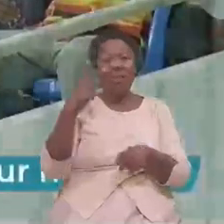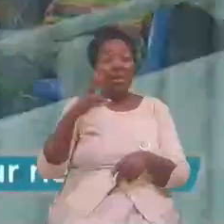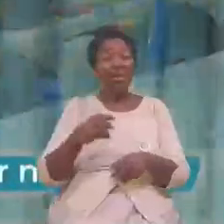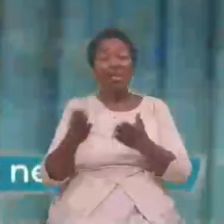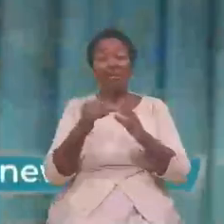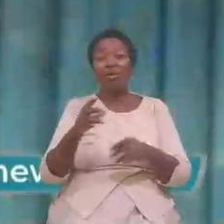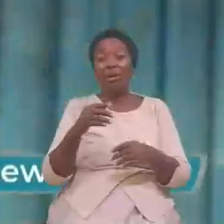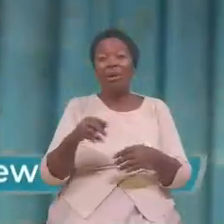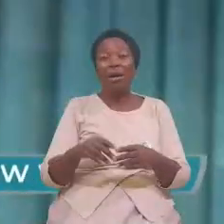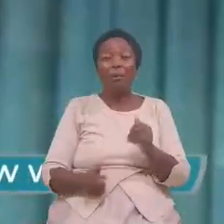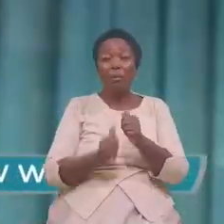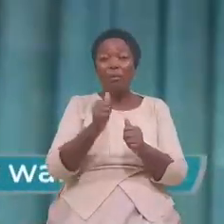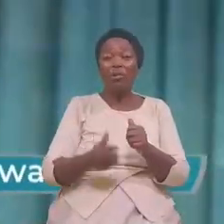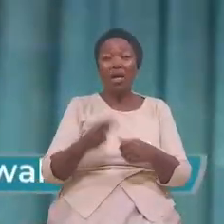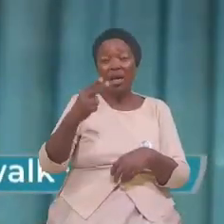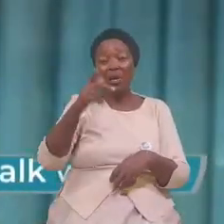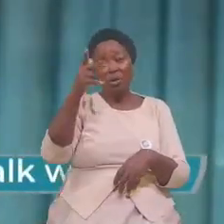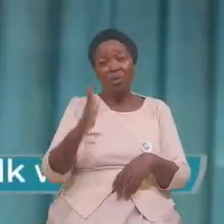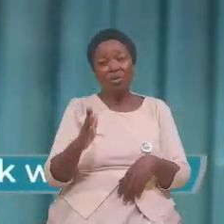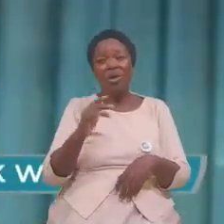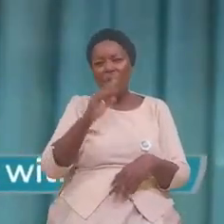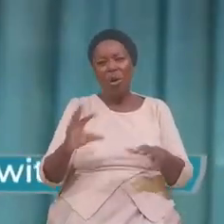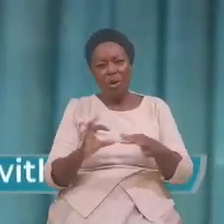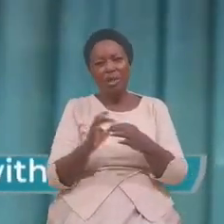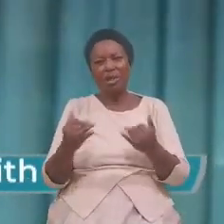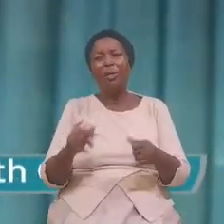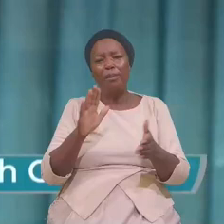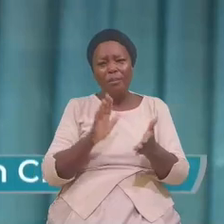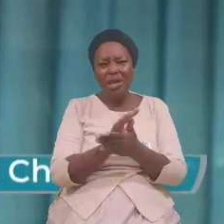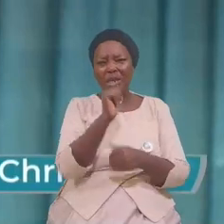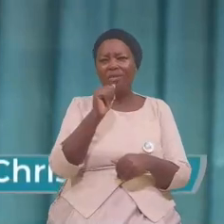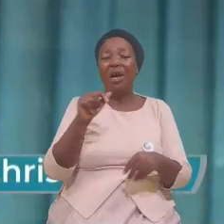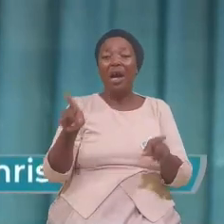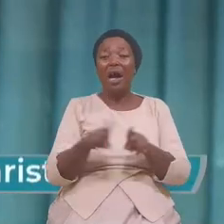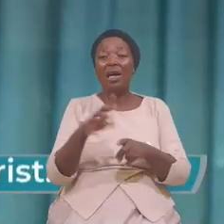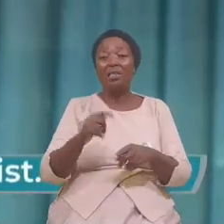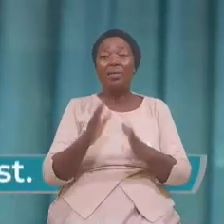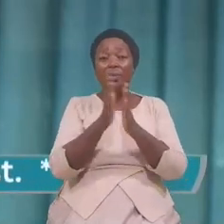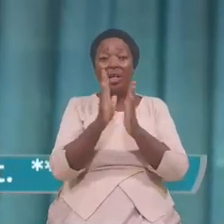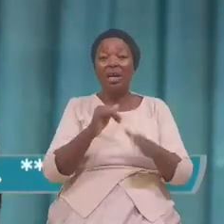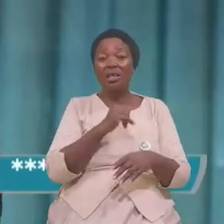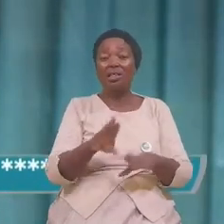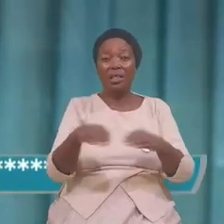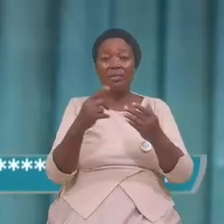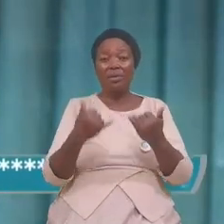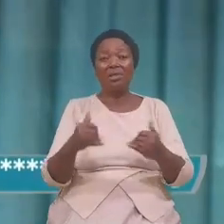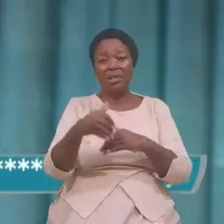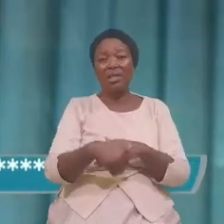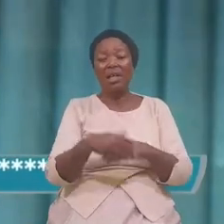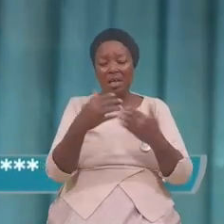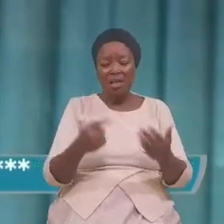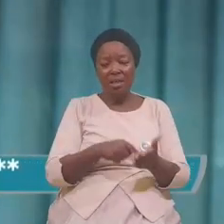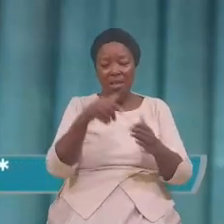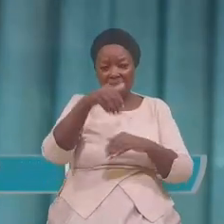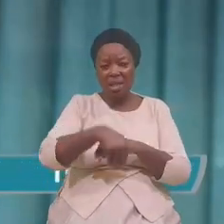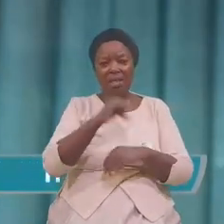l'écran, tu es déjà connecté. Crois quand la prière offerte ce soir. Ce soir, c'est ta soirée, il